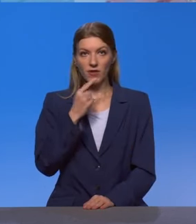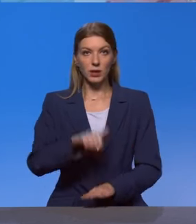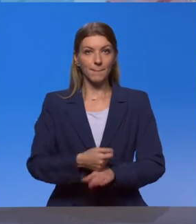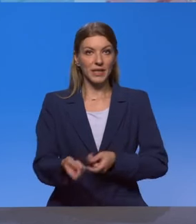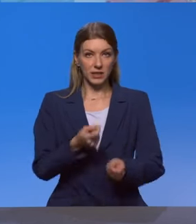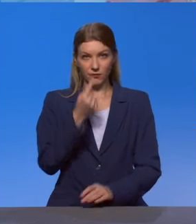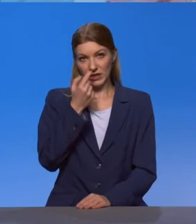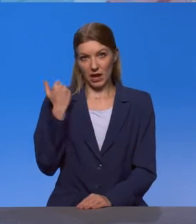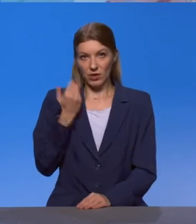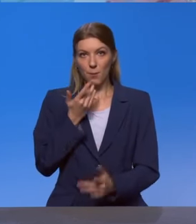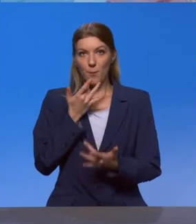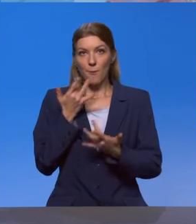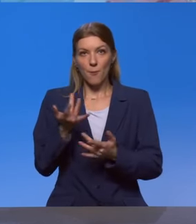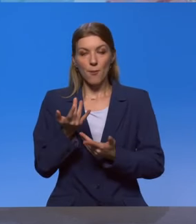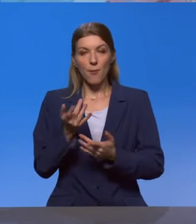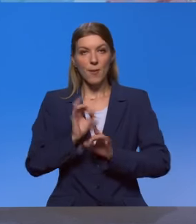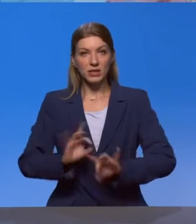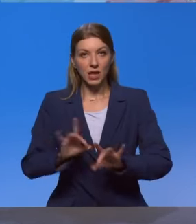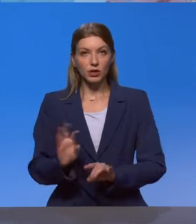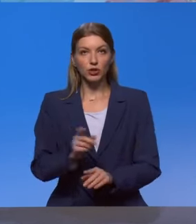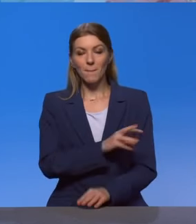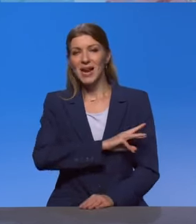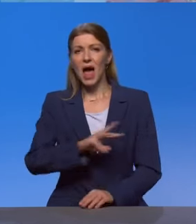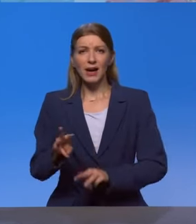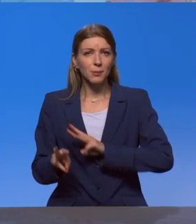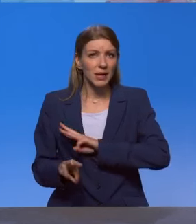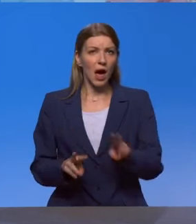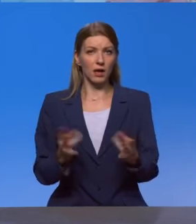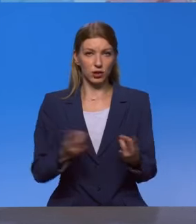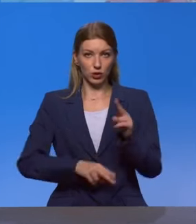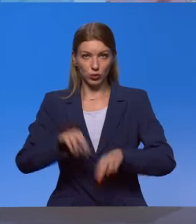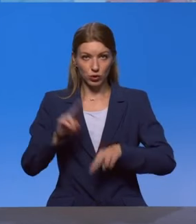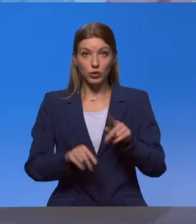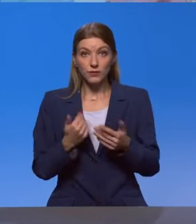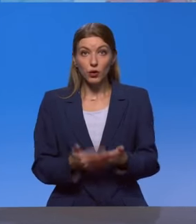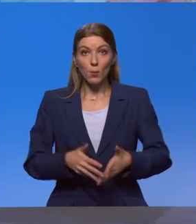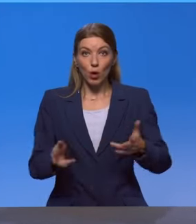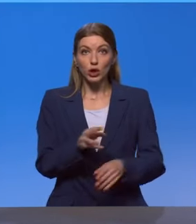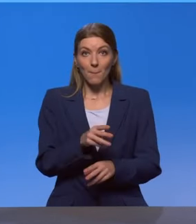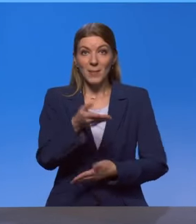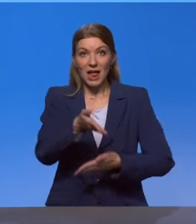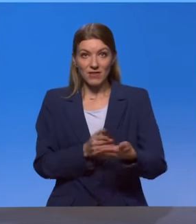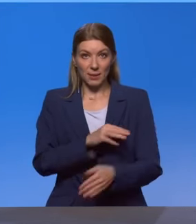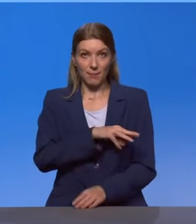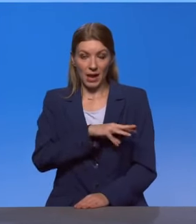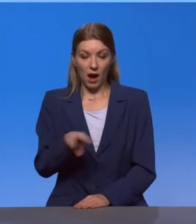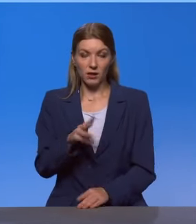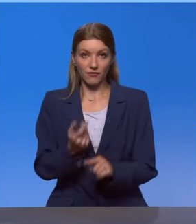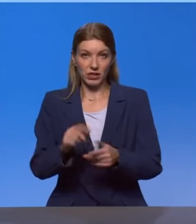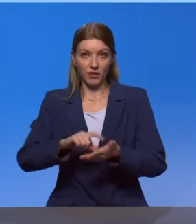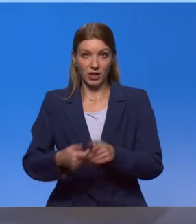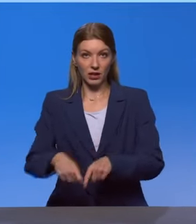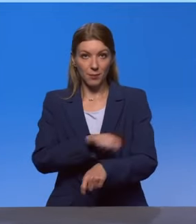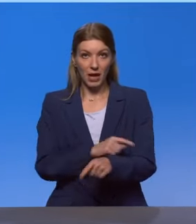недавнем, что мы должны строить миллиарды и миллиарды. Но вот больше половины этих миллиардов квадратных метров в целом, да, за 10